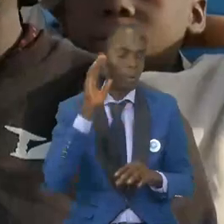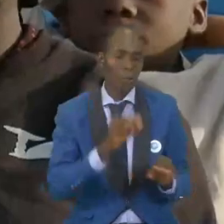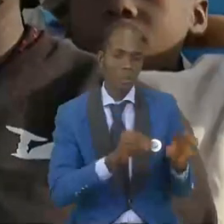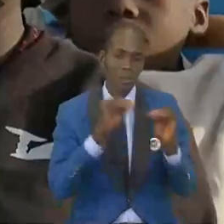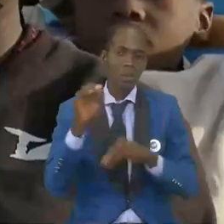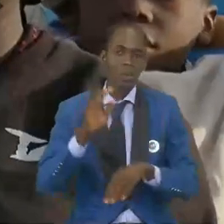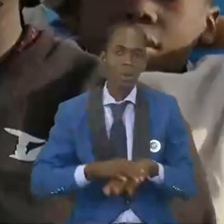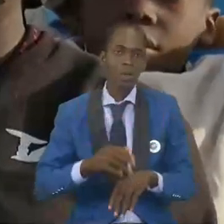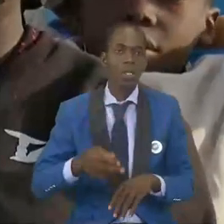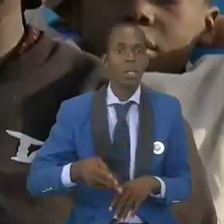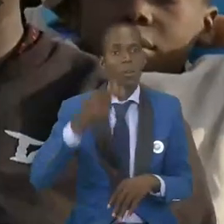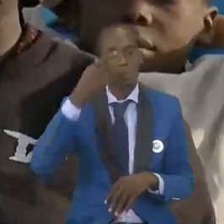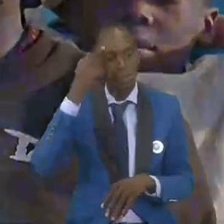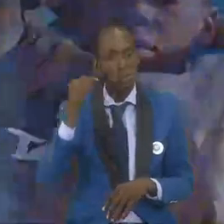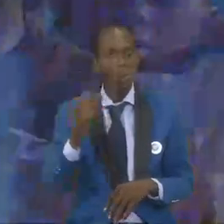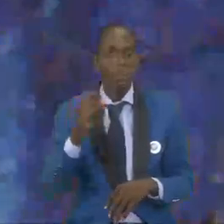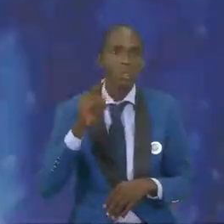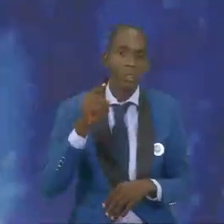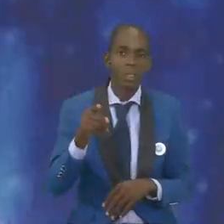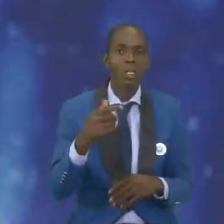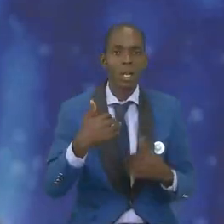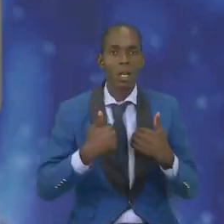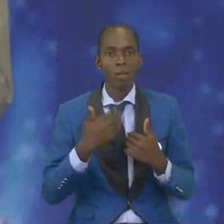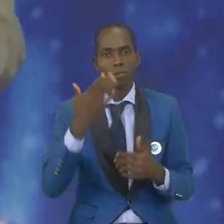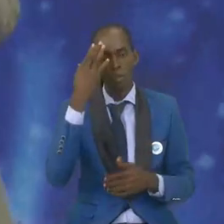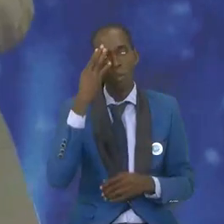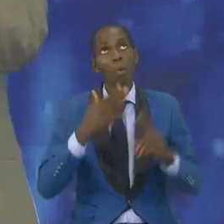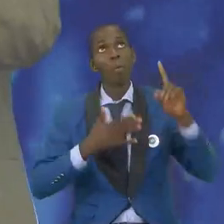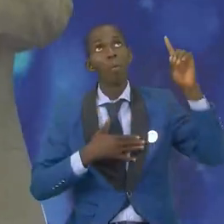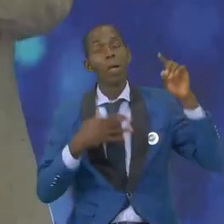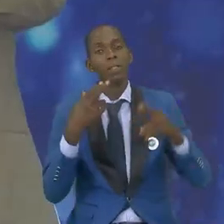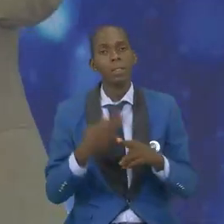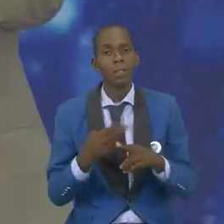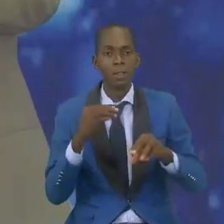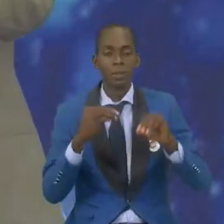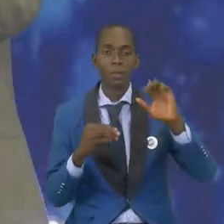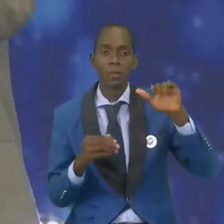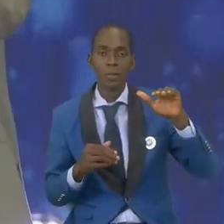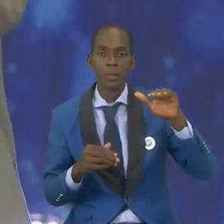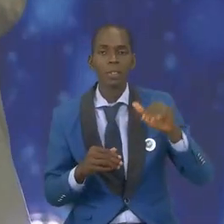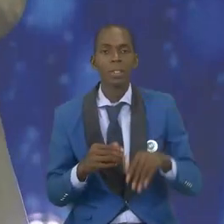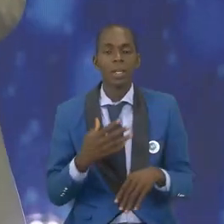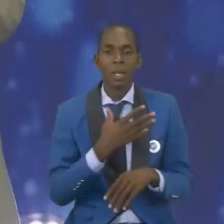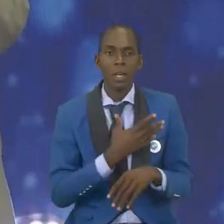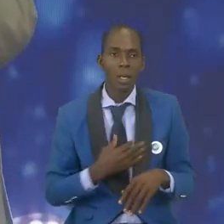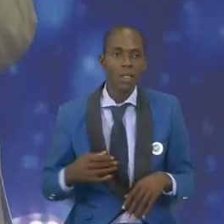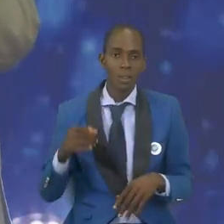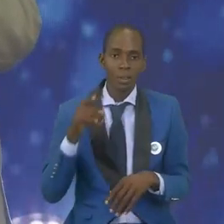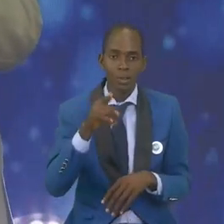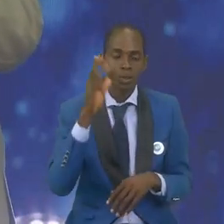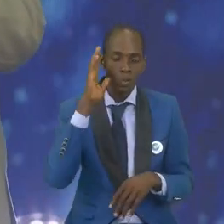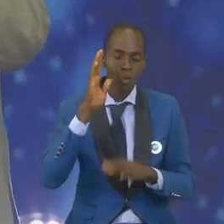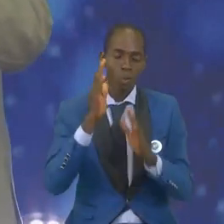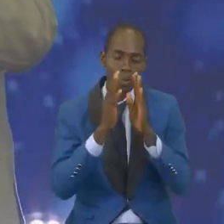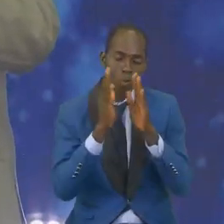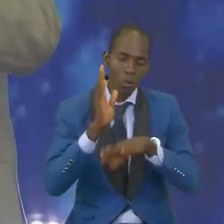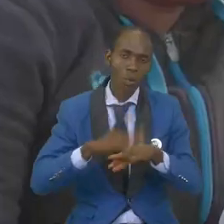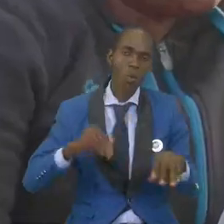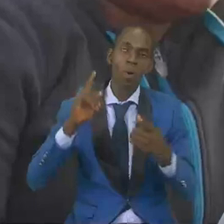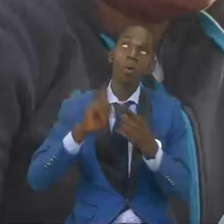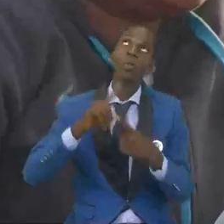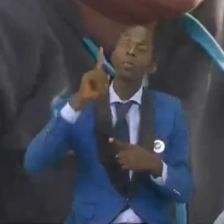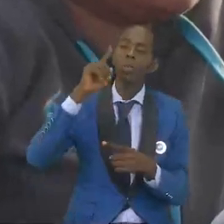délivrerai, je le protégerai, puisqu'il connaît mon nom. Verset 15,